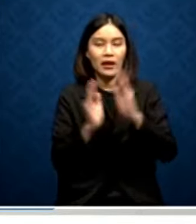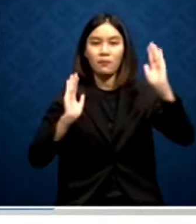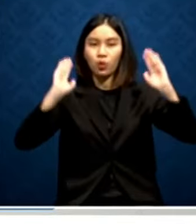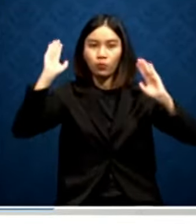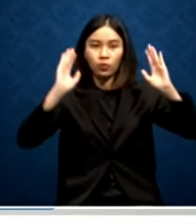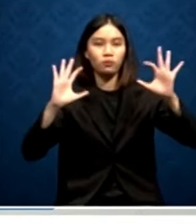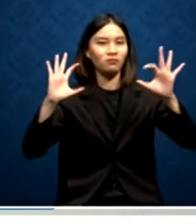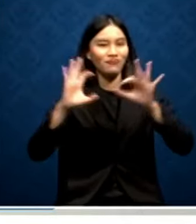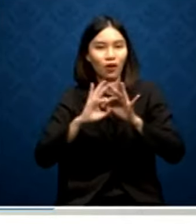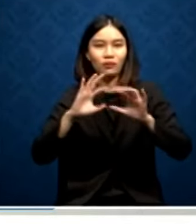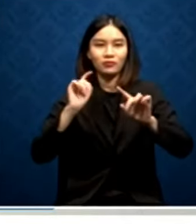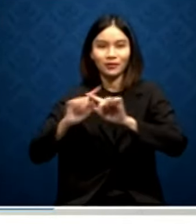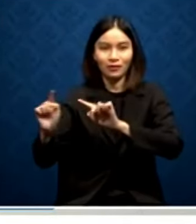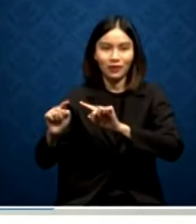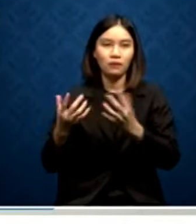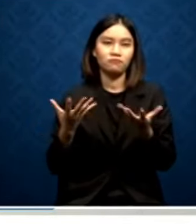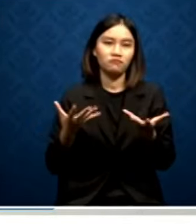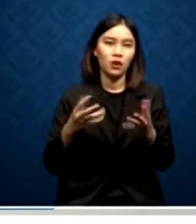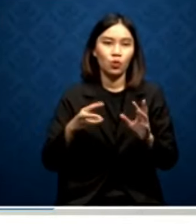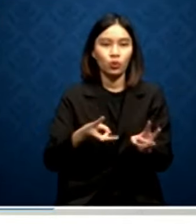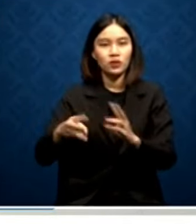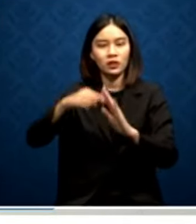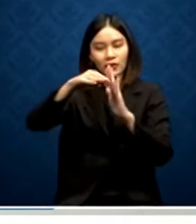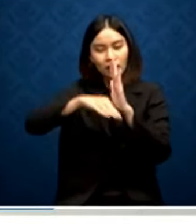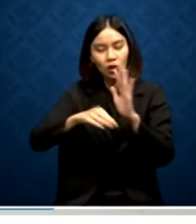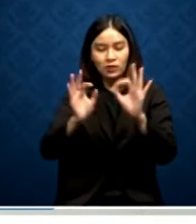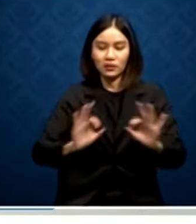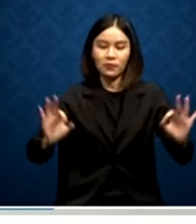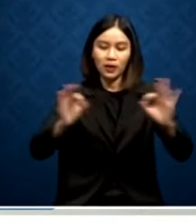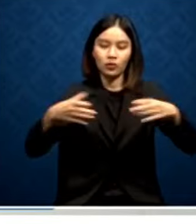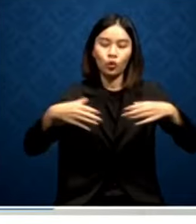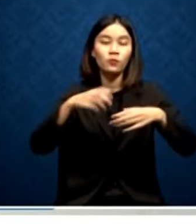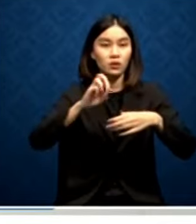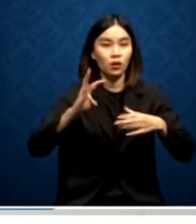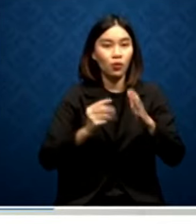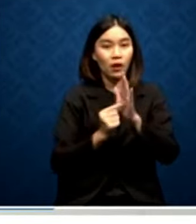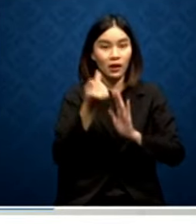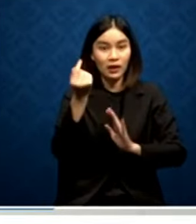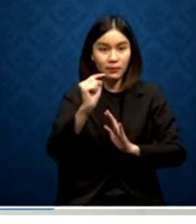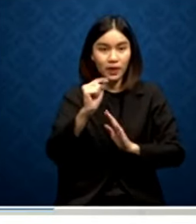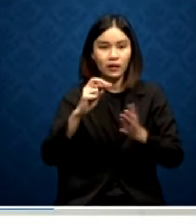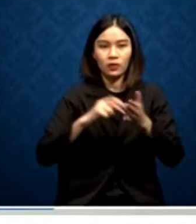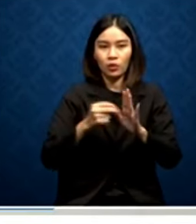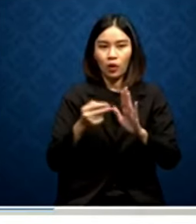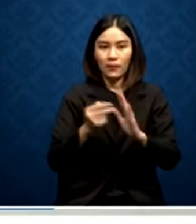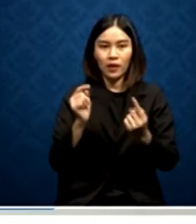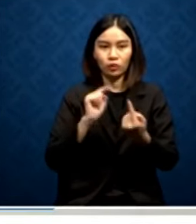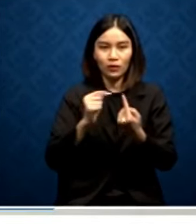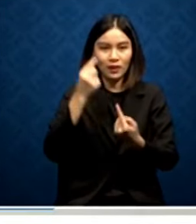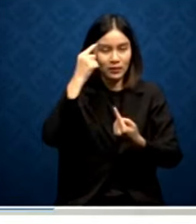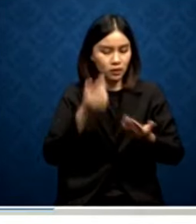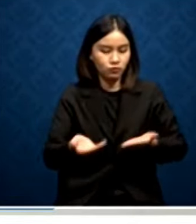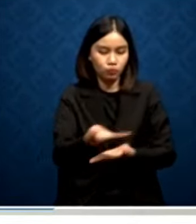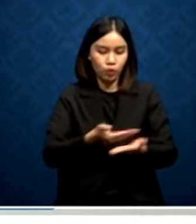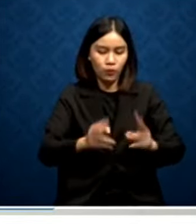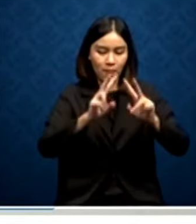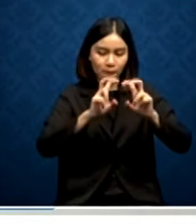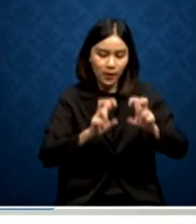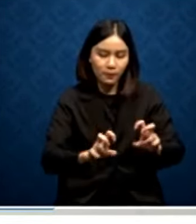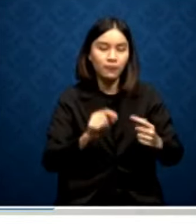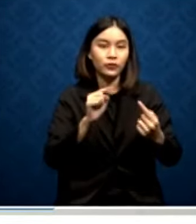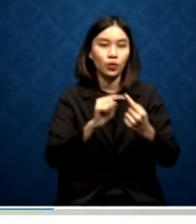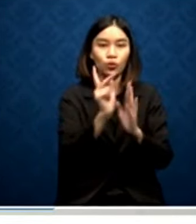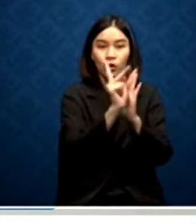ว่าไปเพราะว่ากลไกสำคัญของวิธสภาอันดับแรกคือการกลั่นกรองกฎหมายจากสภาผู้